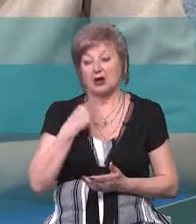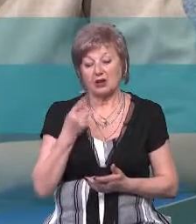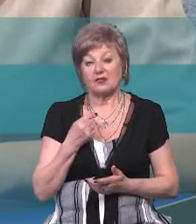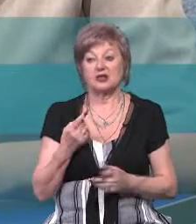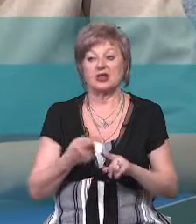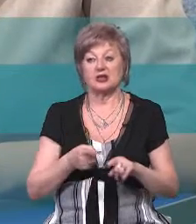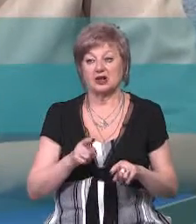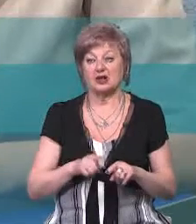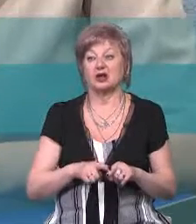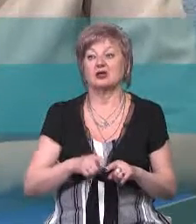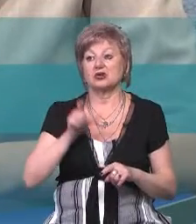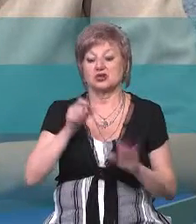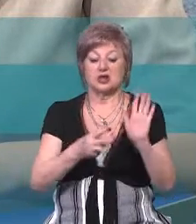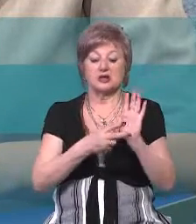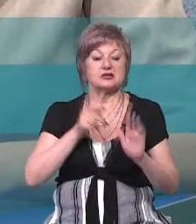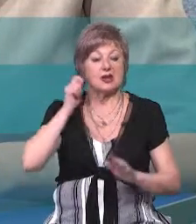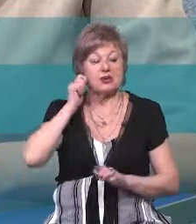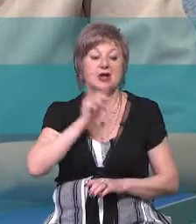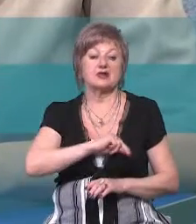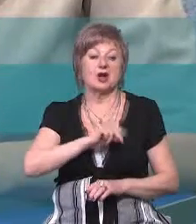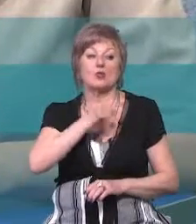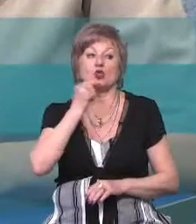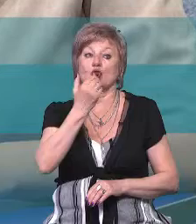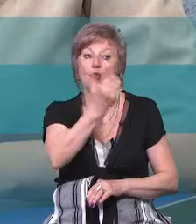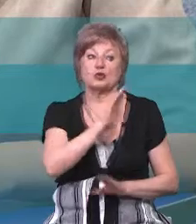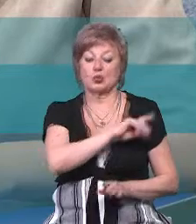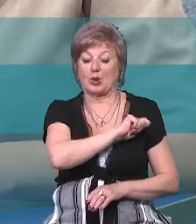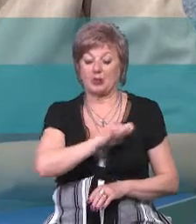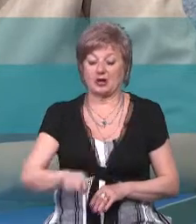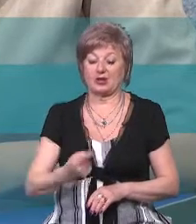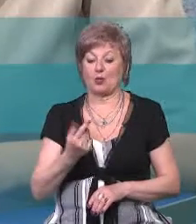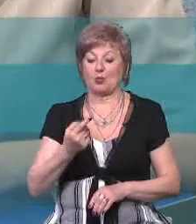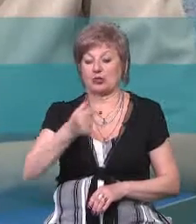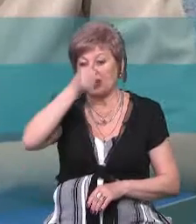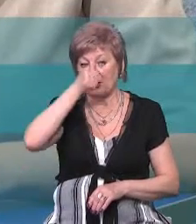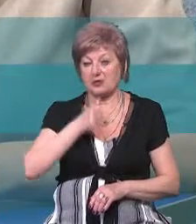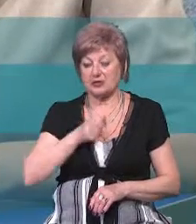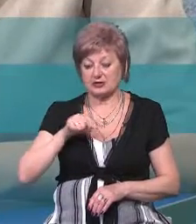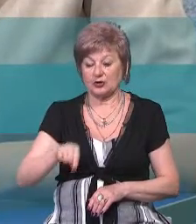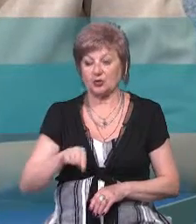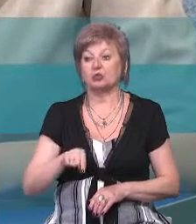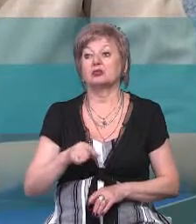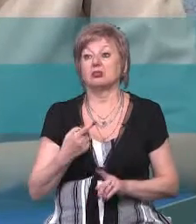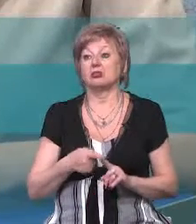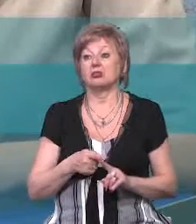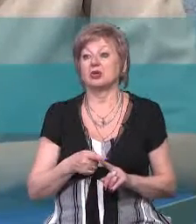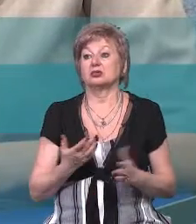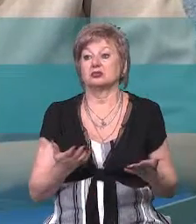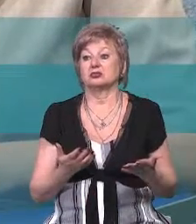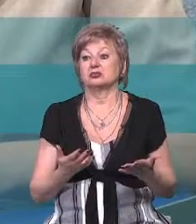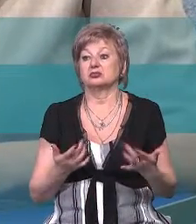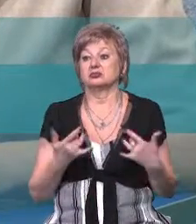це людина, він 7 років працював в Росії, 1.5 місяці тільки працює зараз на підприємстві, що вони його звільнять і